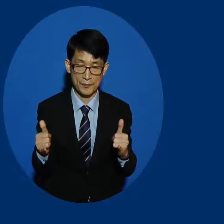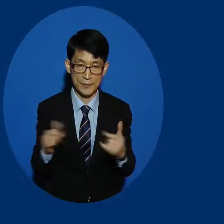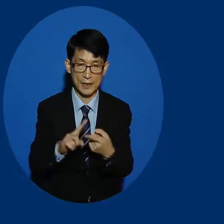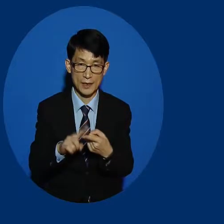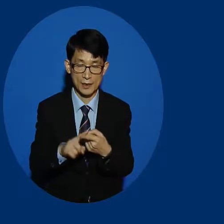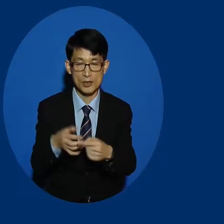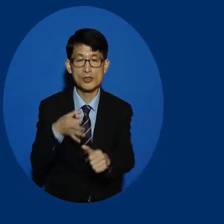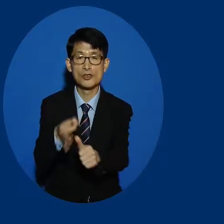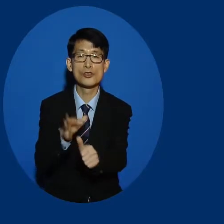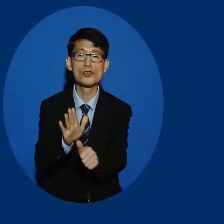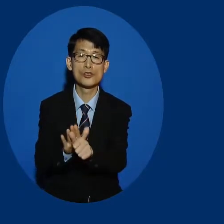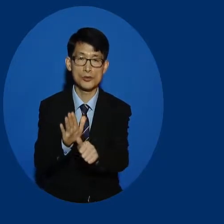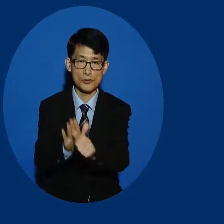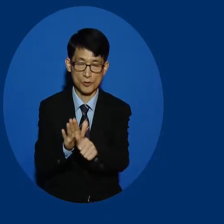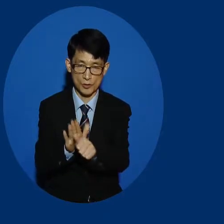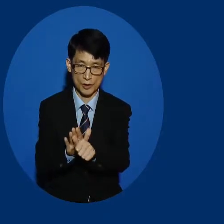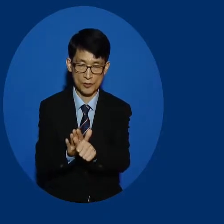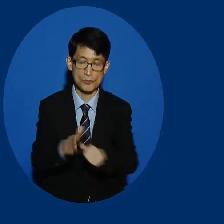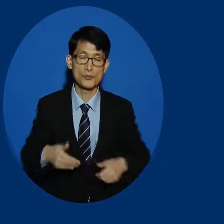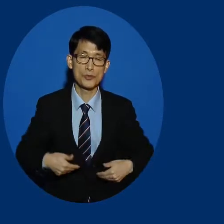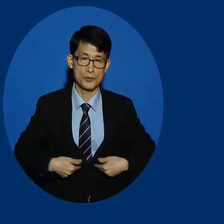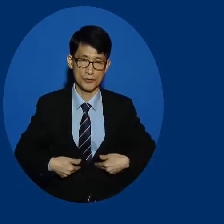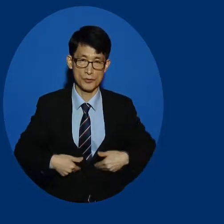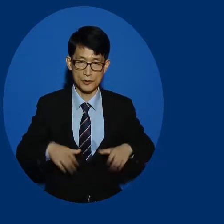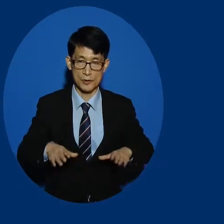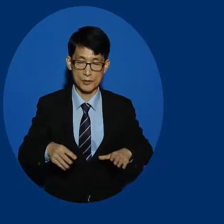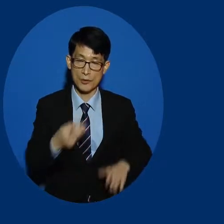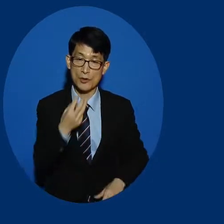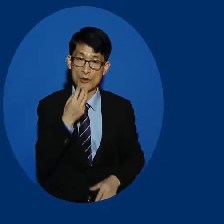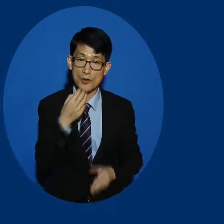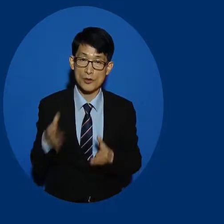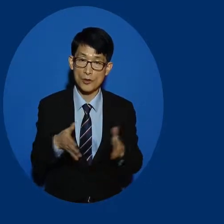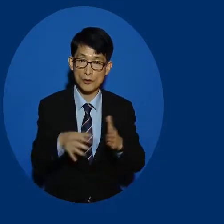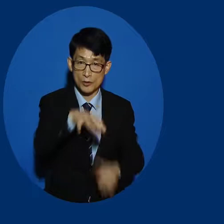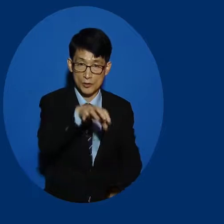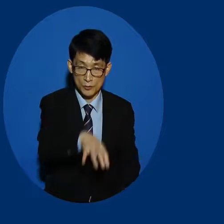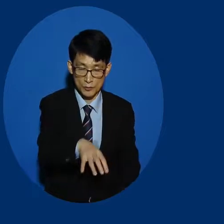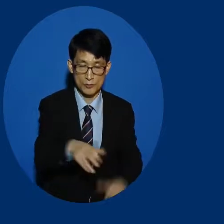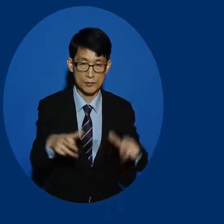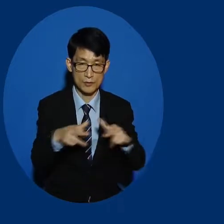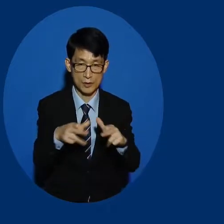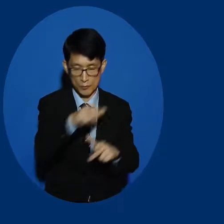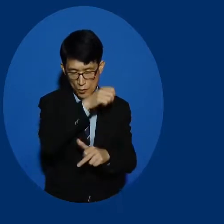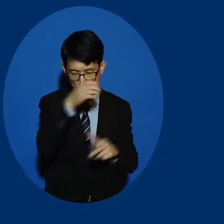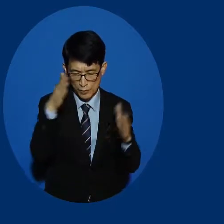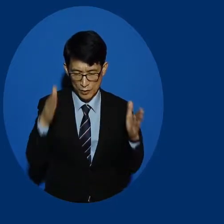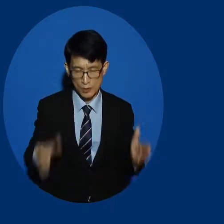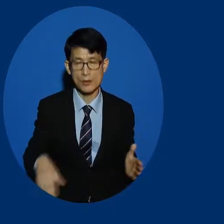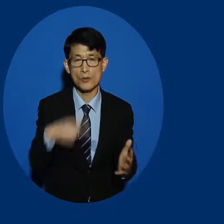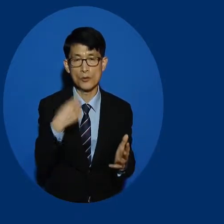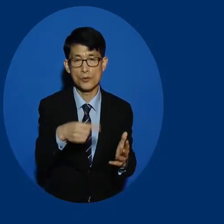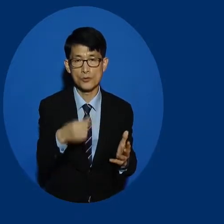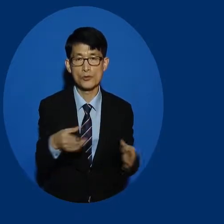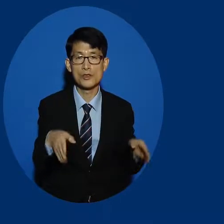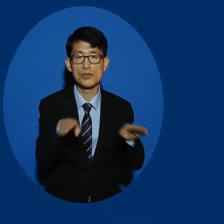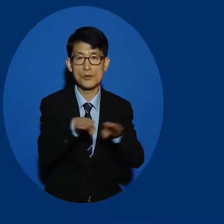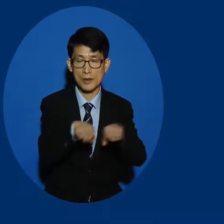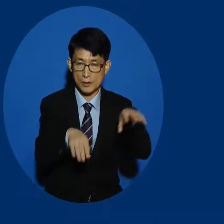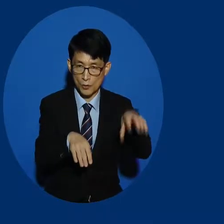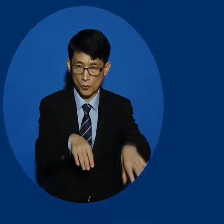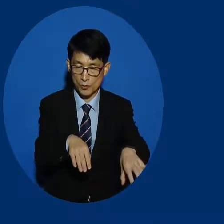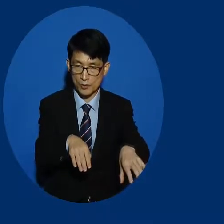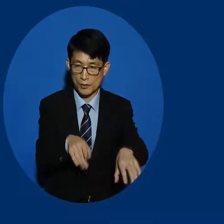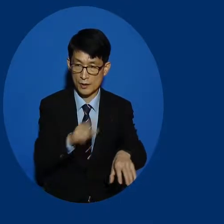지원해주는 그러한 정책들이 좀 필요하겠죠. 현재 경기도는 장애인 평생교육 시설로 등록한 기관에